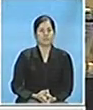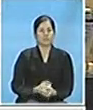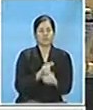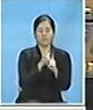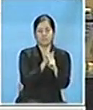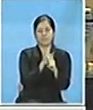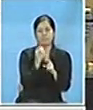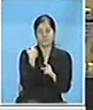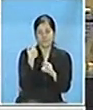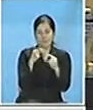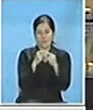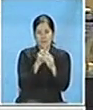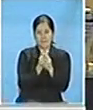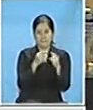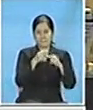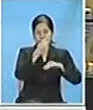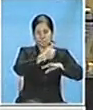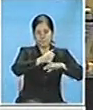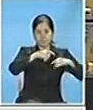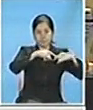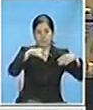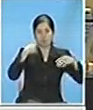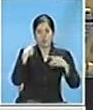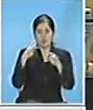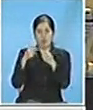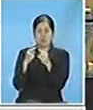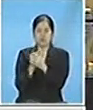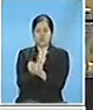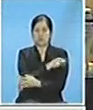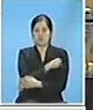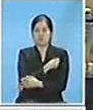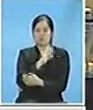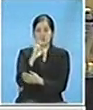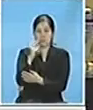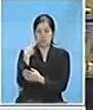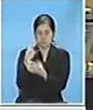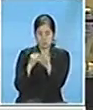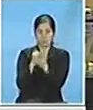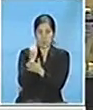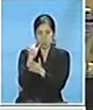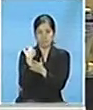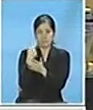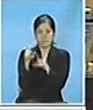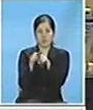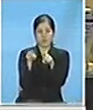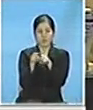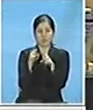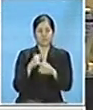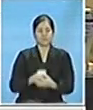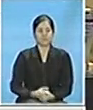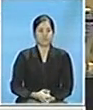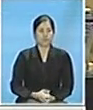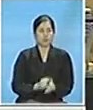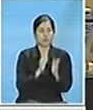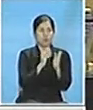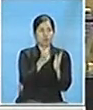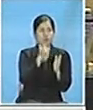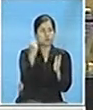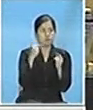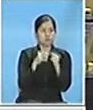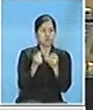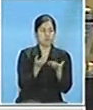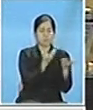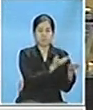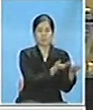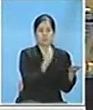กลงระหว่างผู้นำฝ่ายค้านกับหมอชนน่านก็พูดชัดเจนนะครับถูกต้องแล้วนี่ครับคนอื่นผมจะเชิญลงไม่เชิญลงมันก็